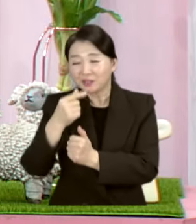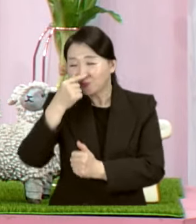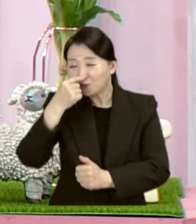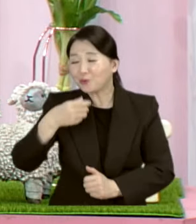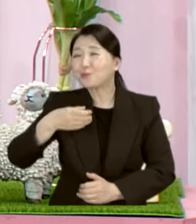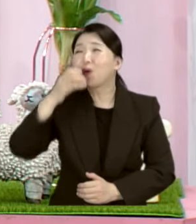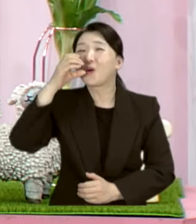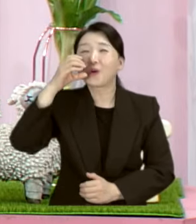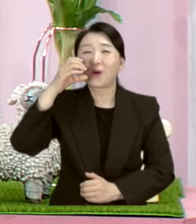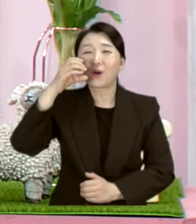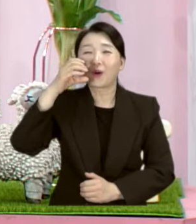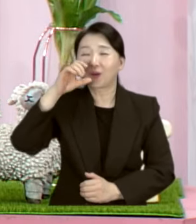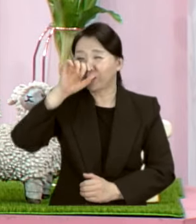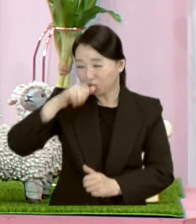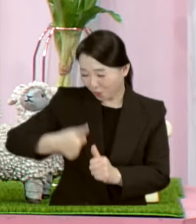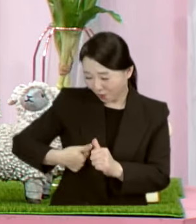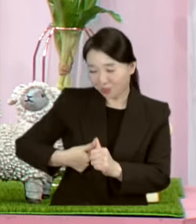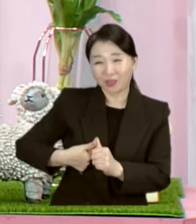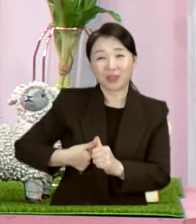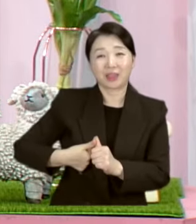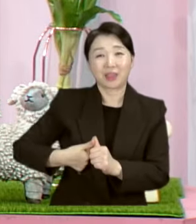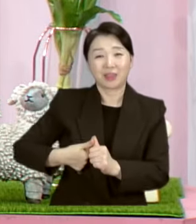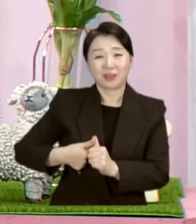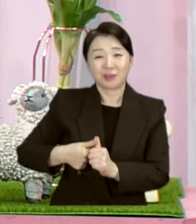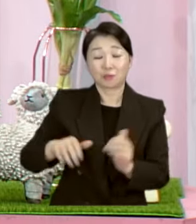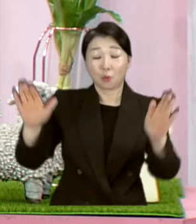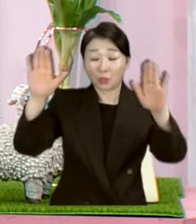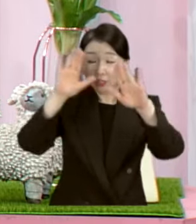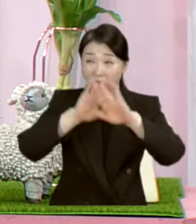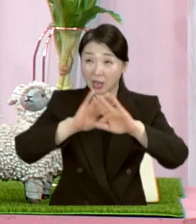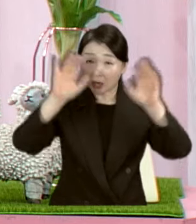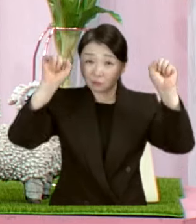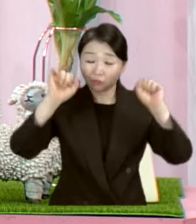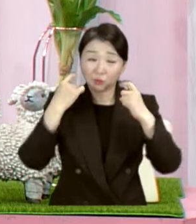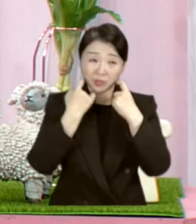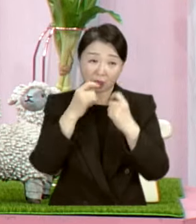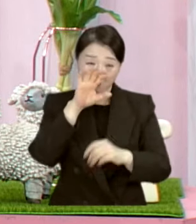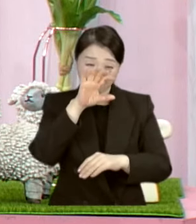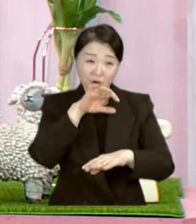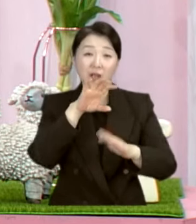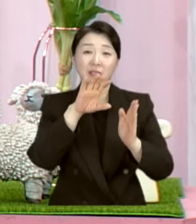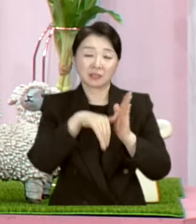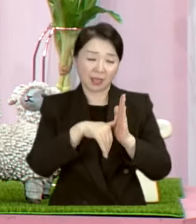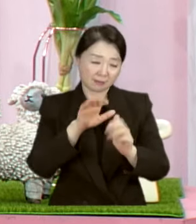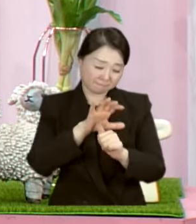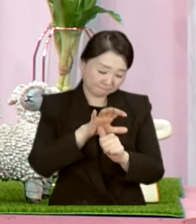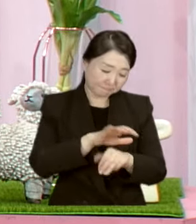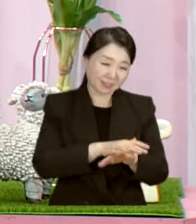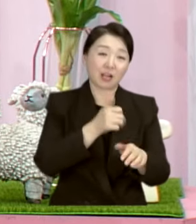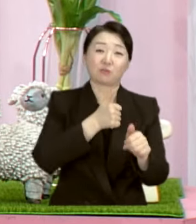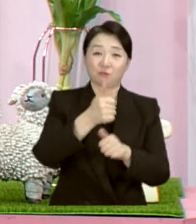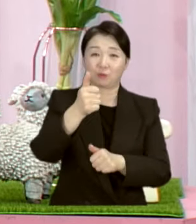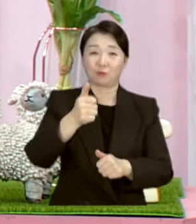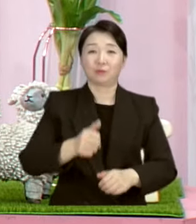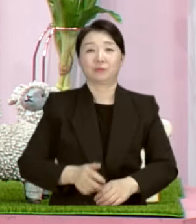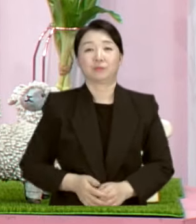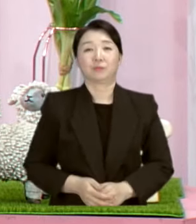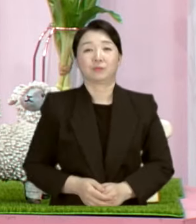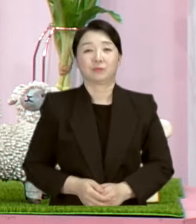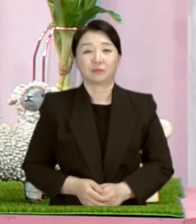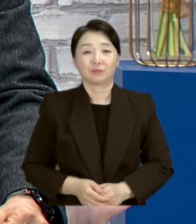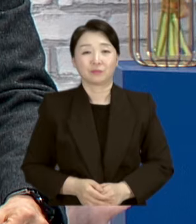소주 한 잔 먹으면서 조언 듣고 야간 운동 이렇게 개인 훈련하면서 슬럼프를 막 겨우겨우 극복했던 것